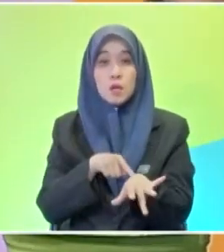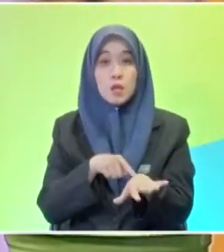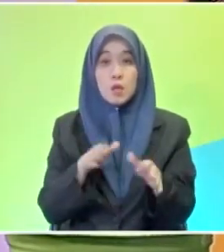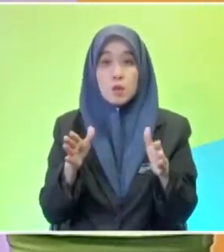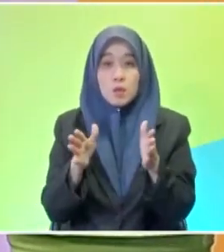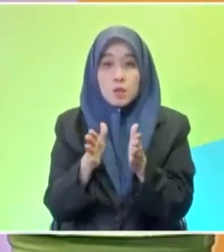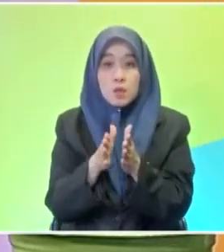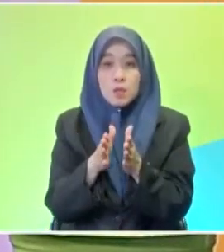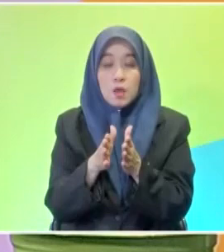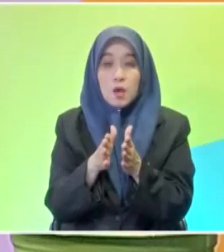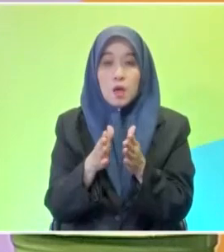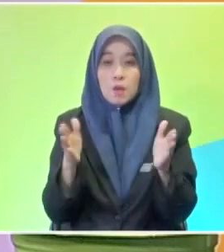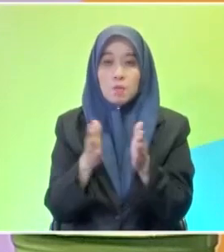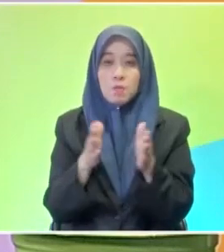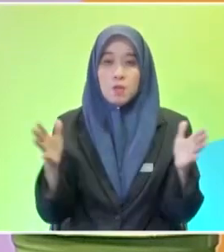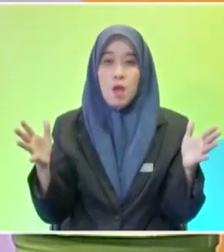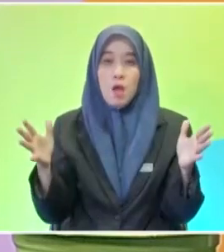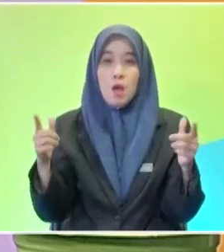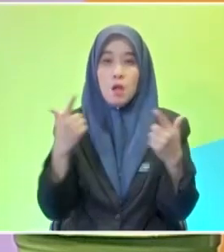lawannya kecil